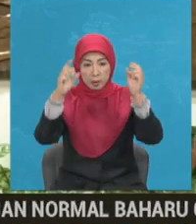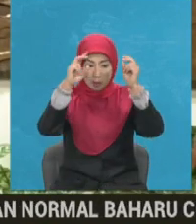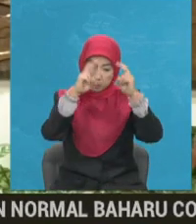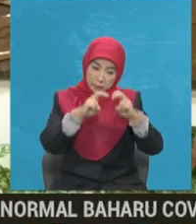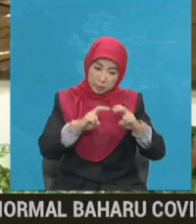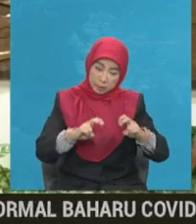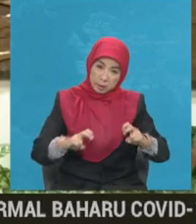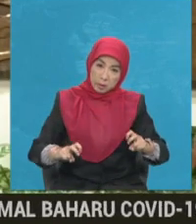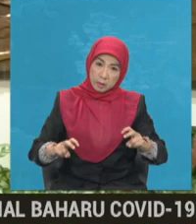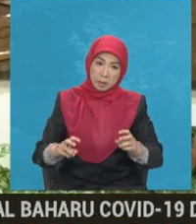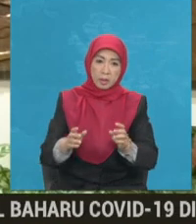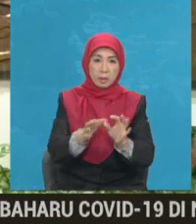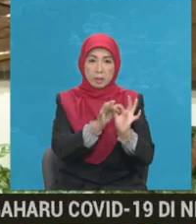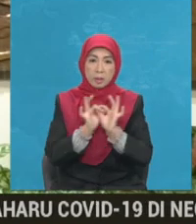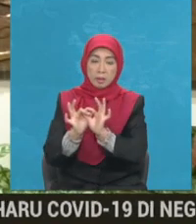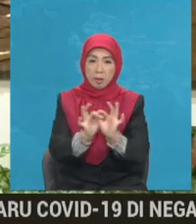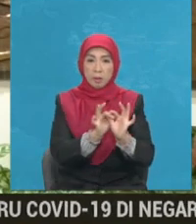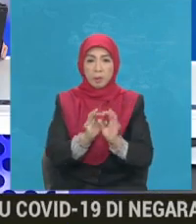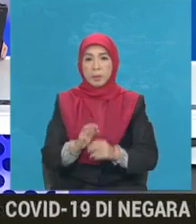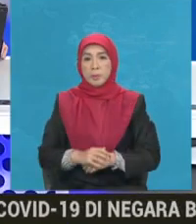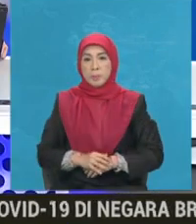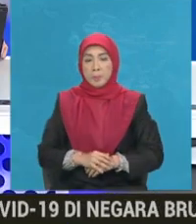collaboration our student internship